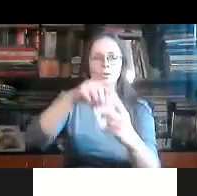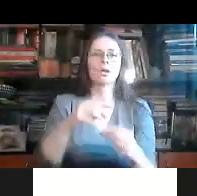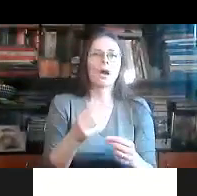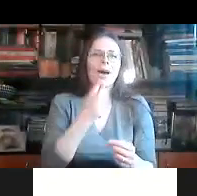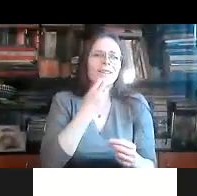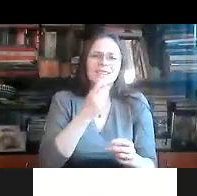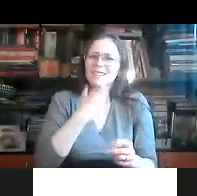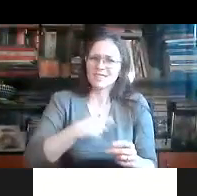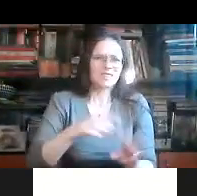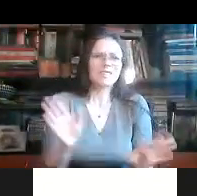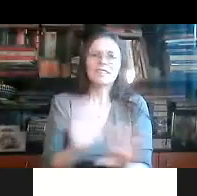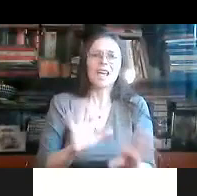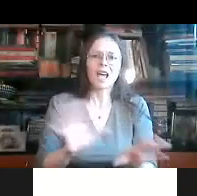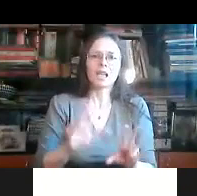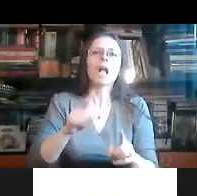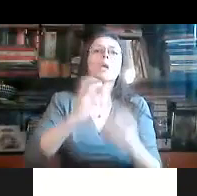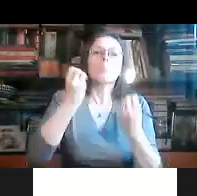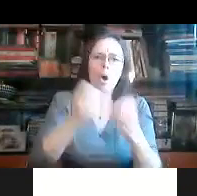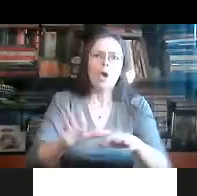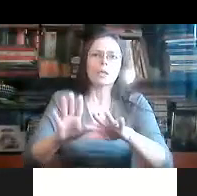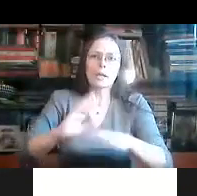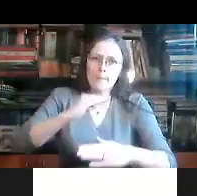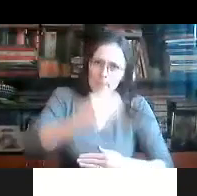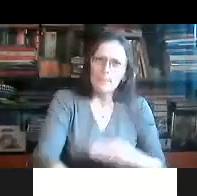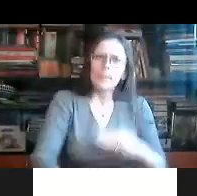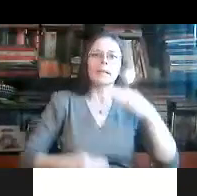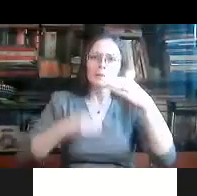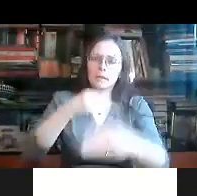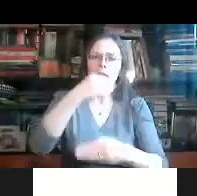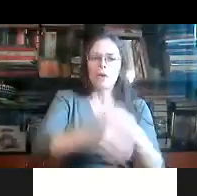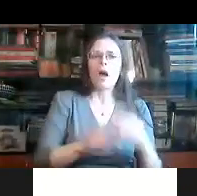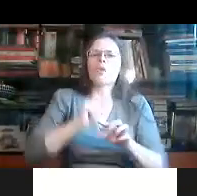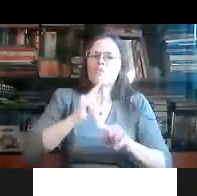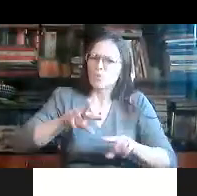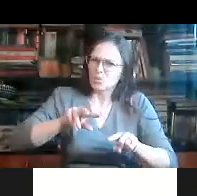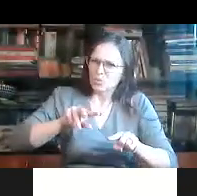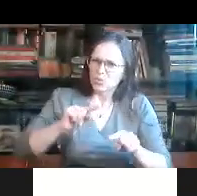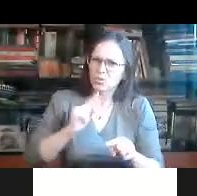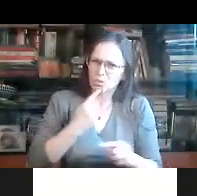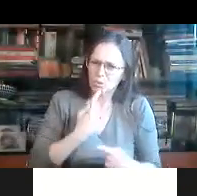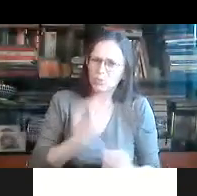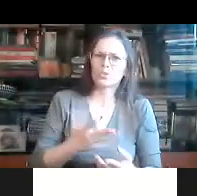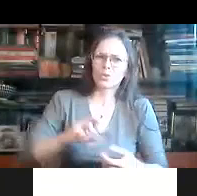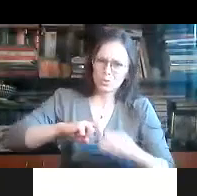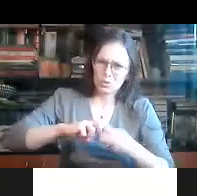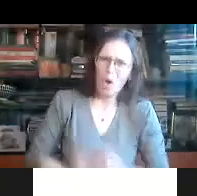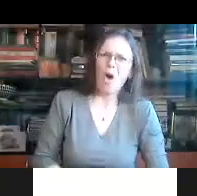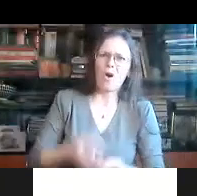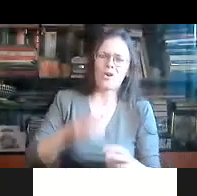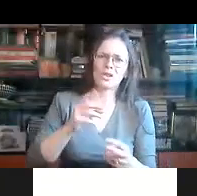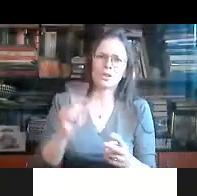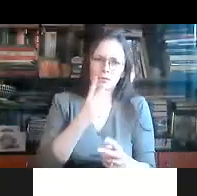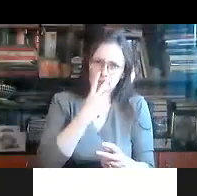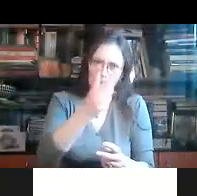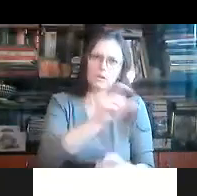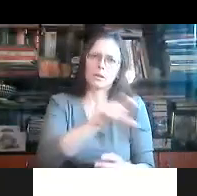они преодолевают как-то те трудности, с которыми столкнулись, и видно, да, что они, им тяжело, они преодолевают, но они находят